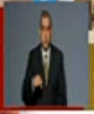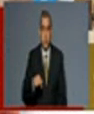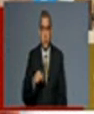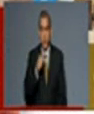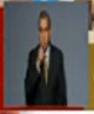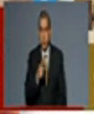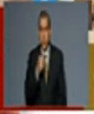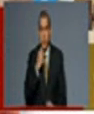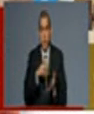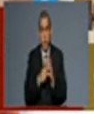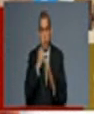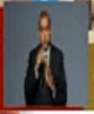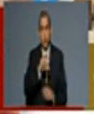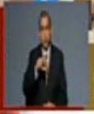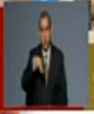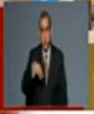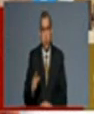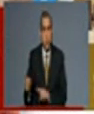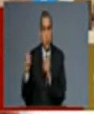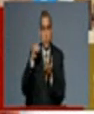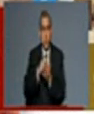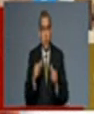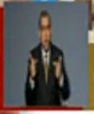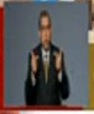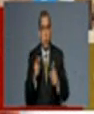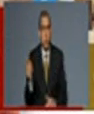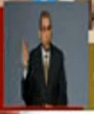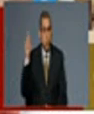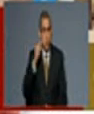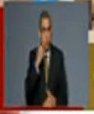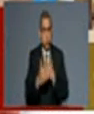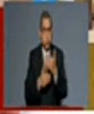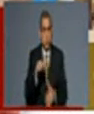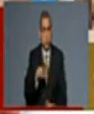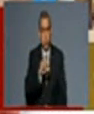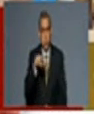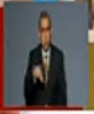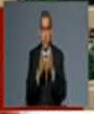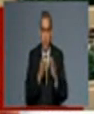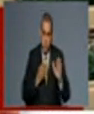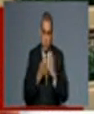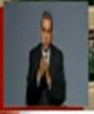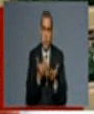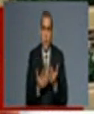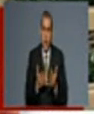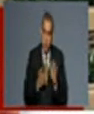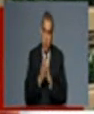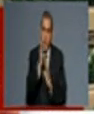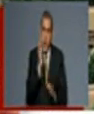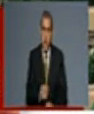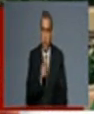7 اكتوبر للنهارده اتغيرت احيانا 180 درجه. ايوه. وانحازت الى الحق الفلسطيني، اتضح للجميع